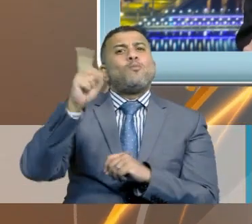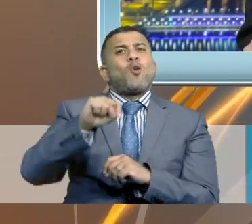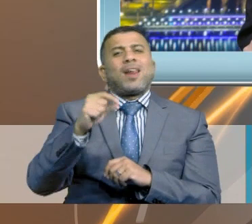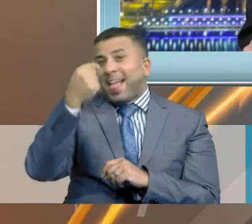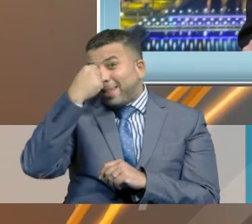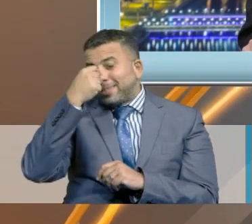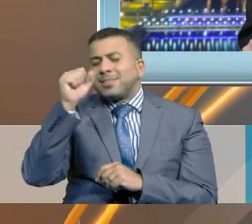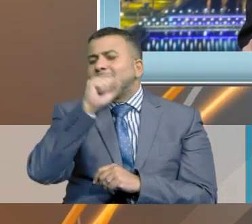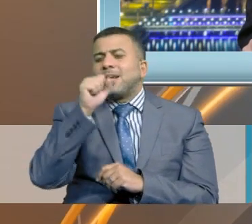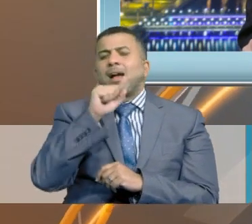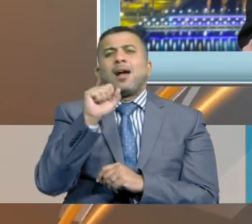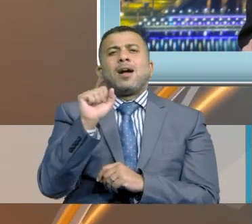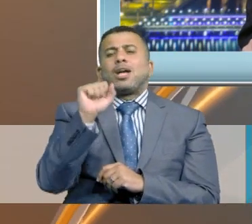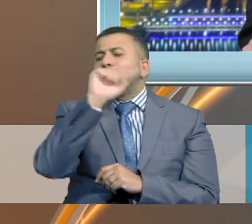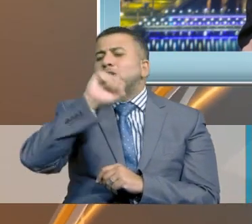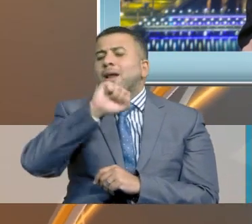المنشد.